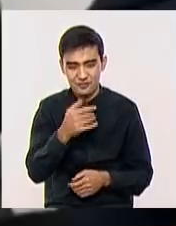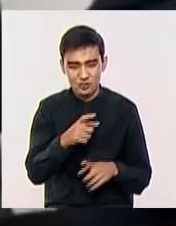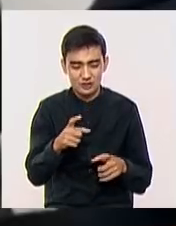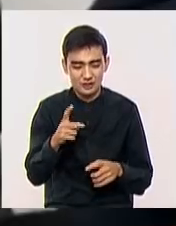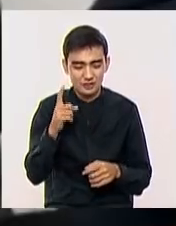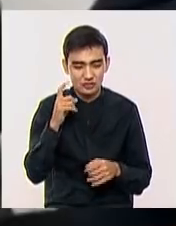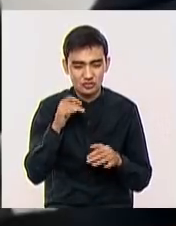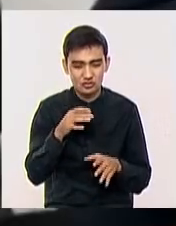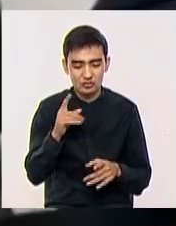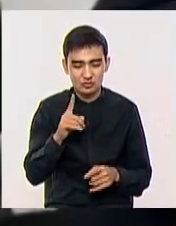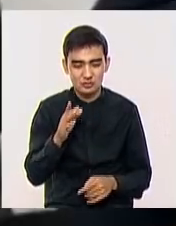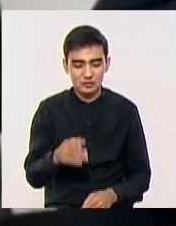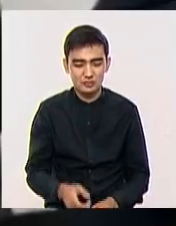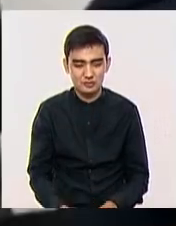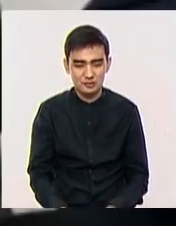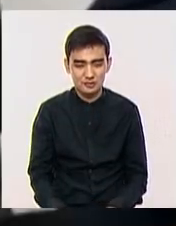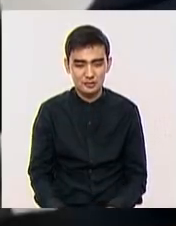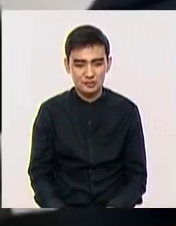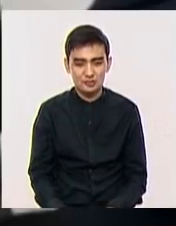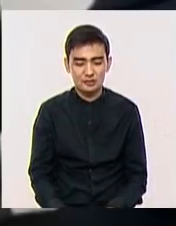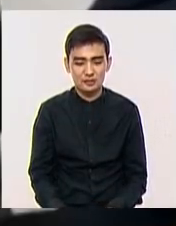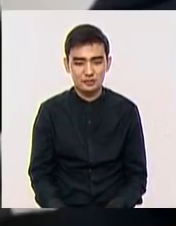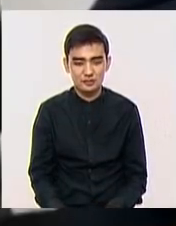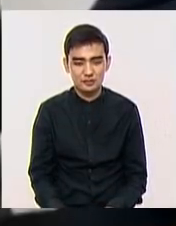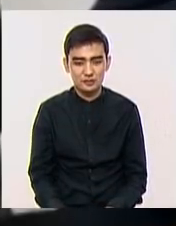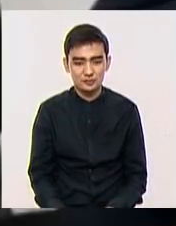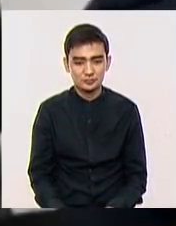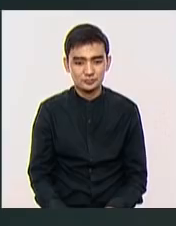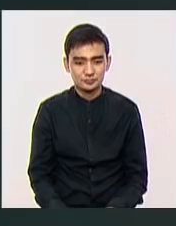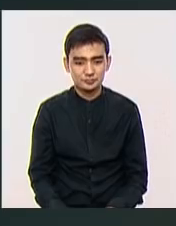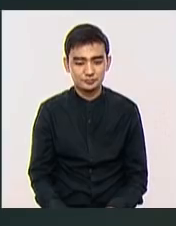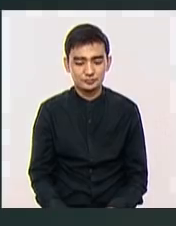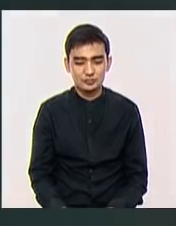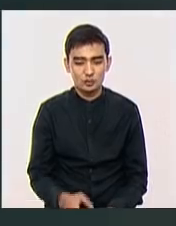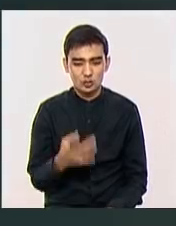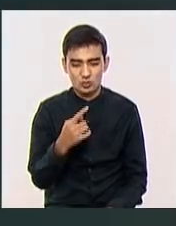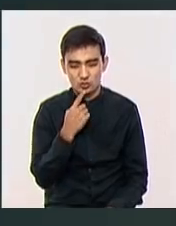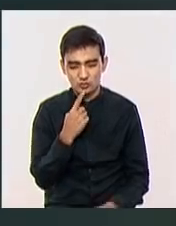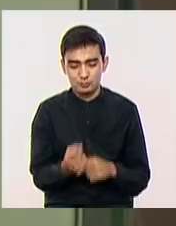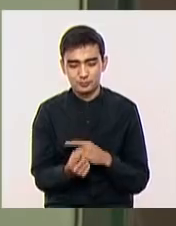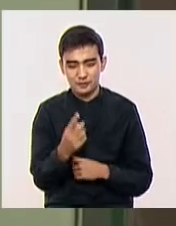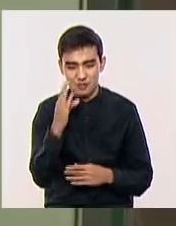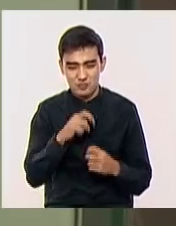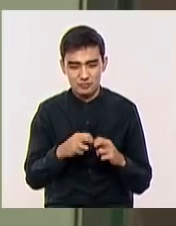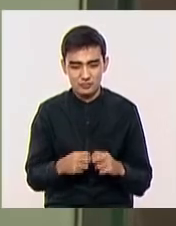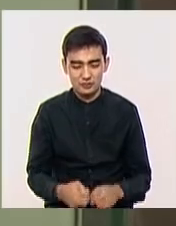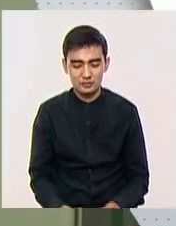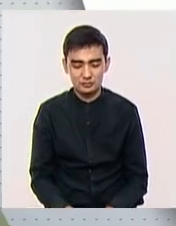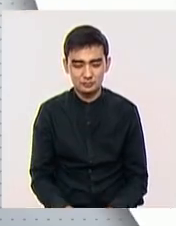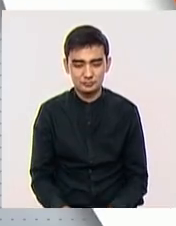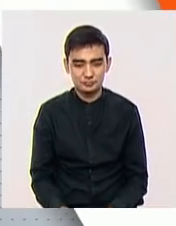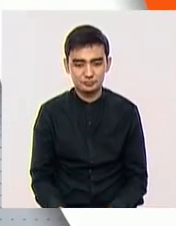В течение квоты приемных граждан в Уралман получить вид на жительство. С какими трудностями могут столкнуться?